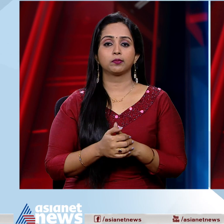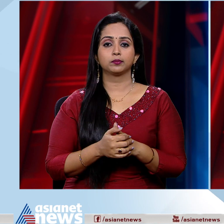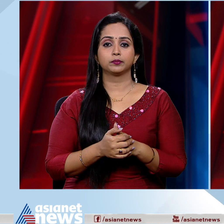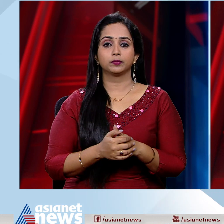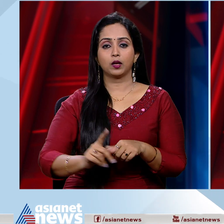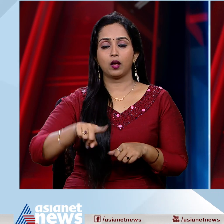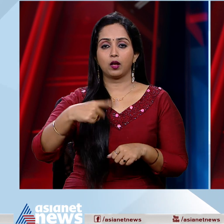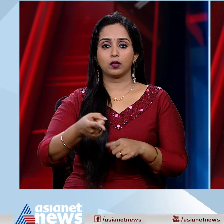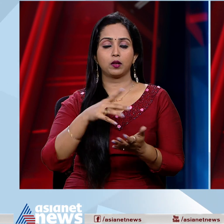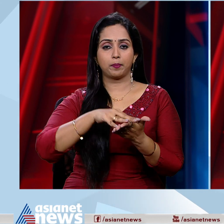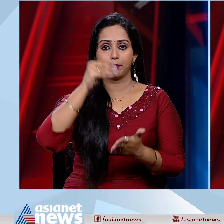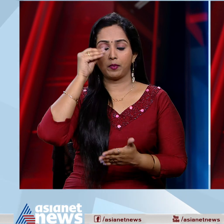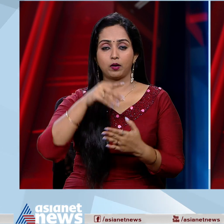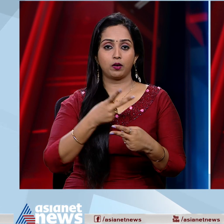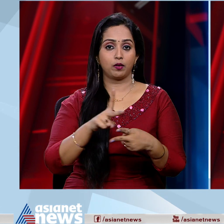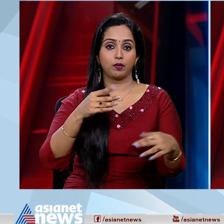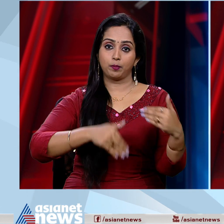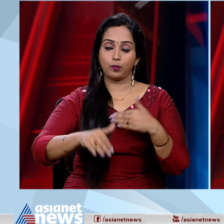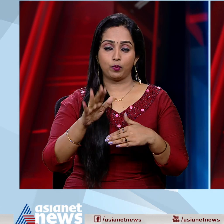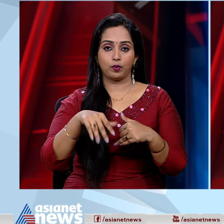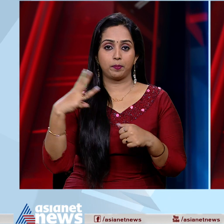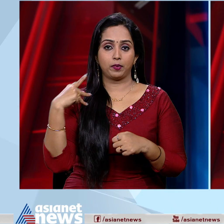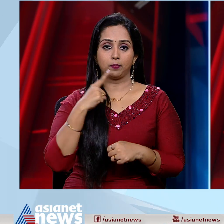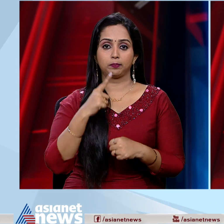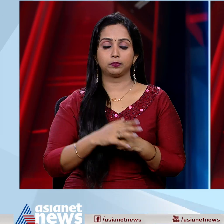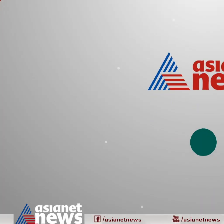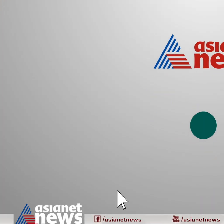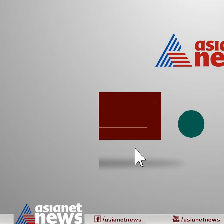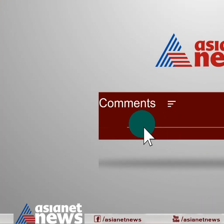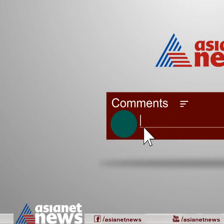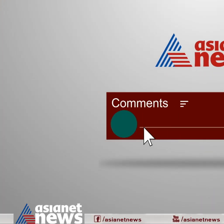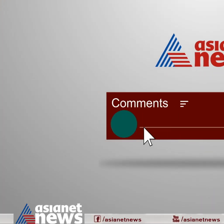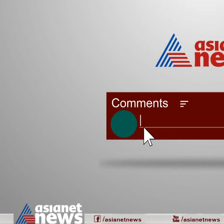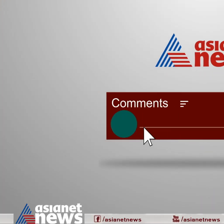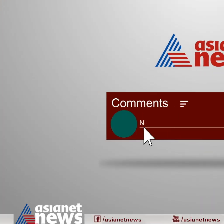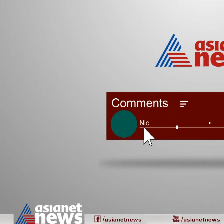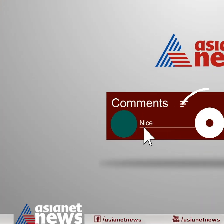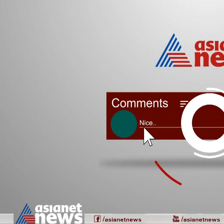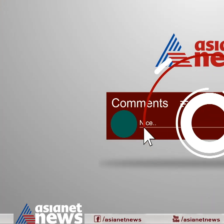മറ്റു പ്രവർത്തനങ്ങളും പഠനവും അടക്കം മുന്നോട്ട് പോകട്ടെ എന്നുകൂടിയാണ് മന്ത്രി സൂചിപ്പിച്ചത്. മറ്റു റിപ്പോർട്ടുകൾ